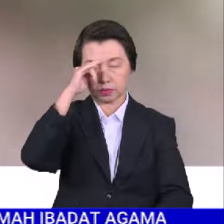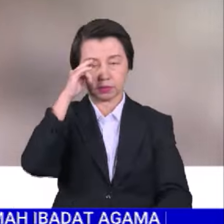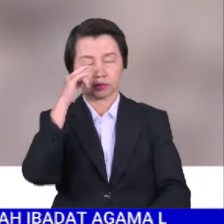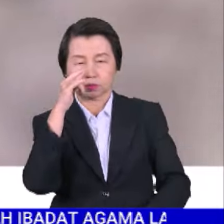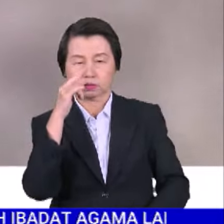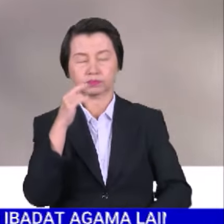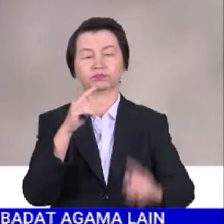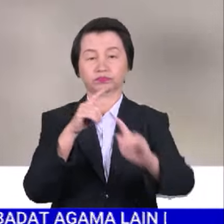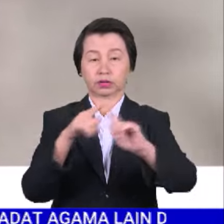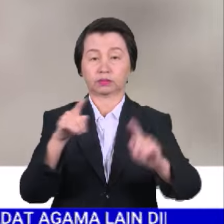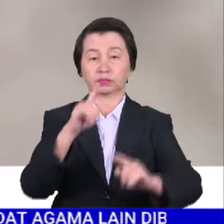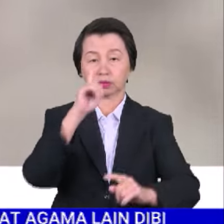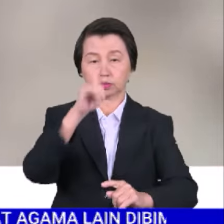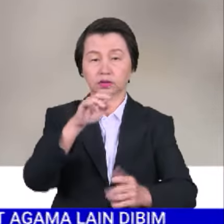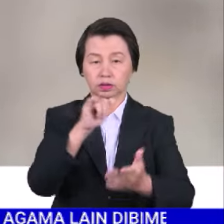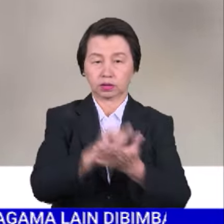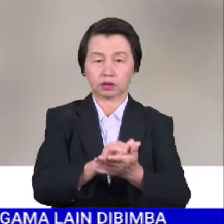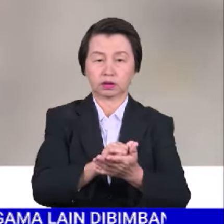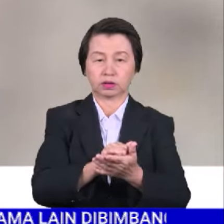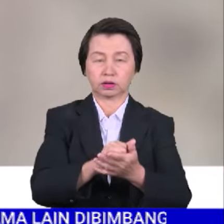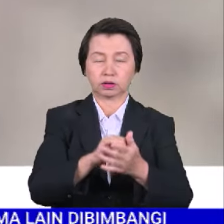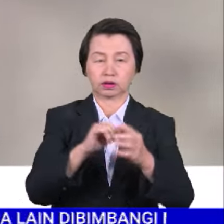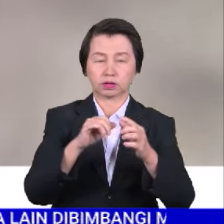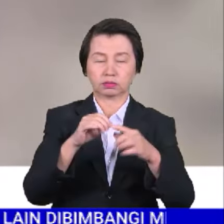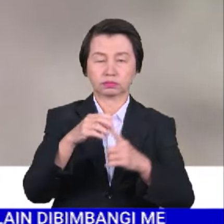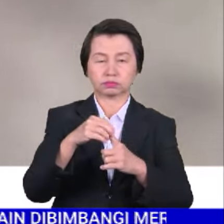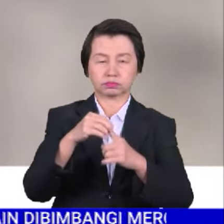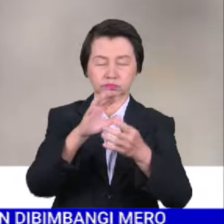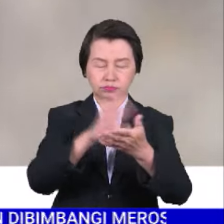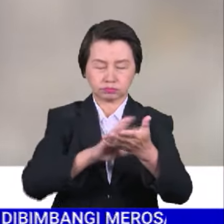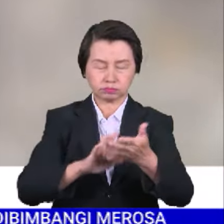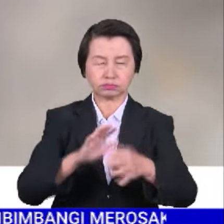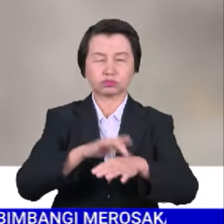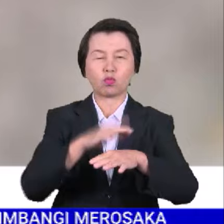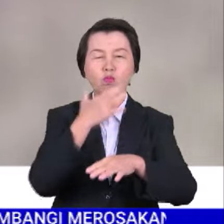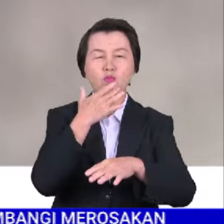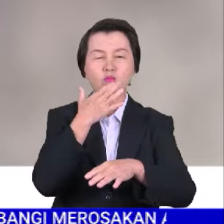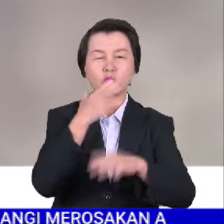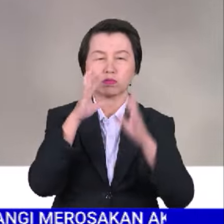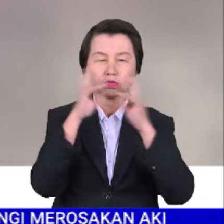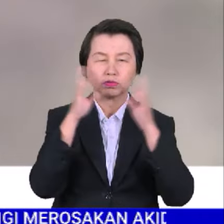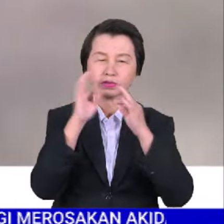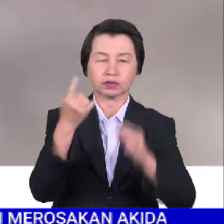mukanya. Namun sebenarnya ia hanyalah corak unik kucing berkenaan.